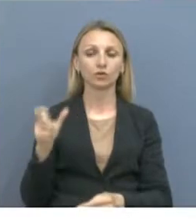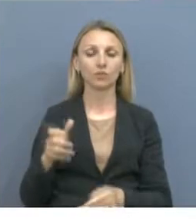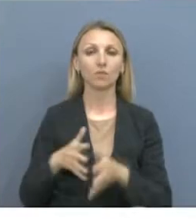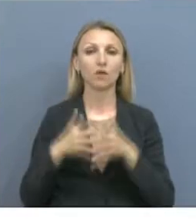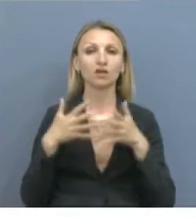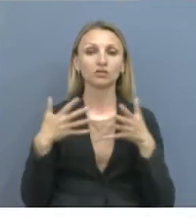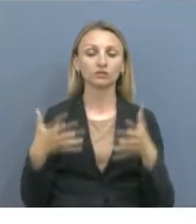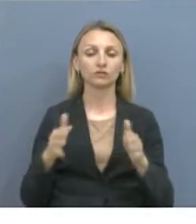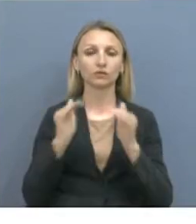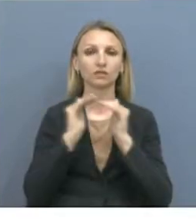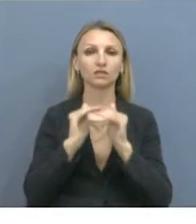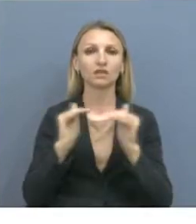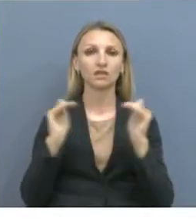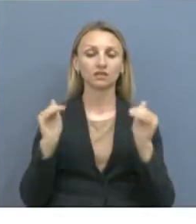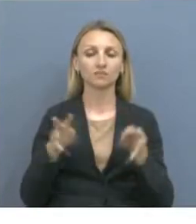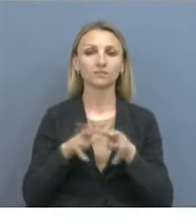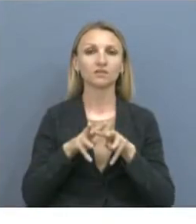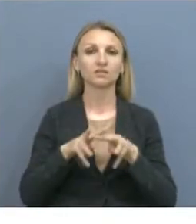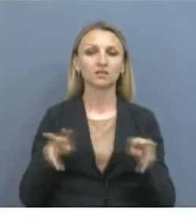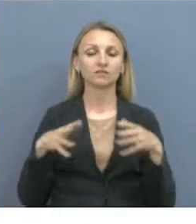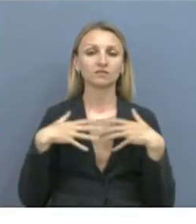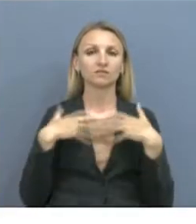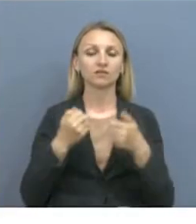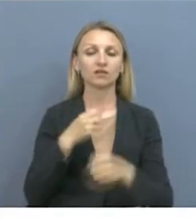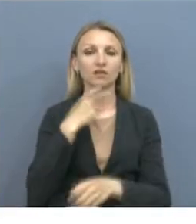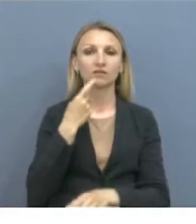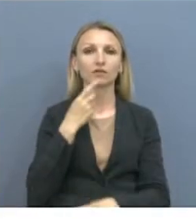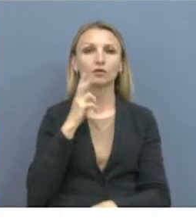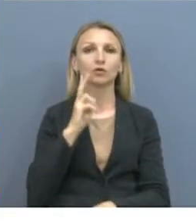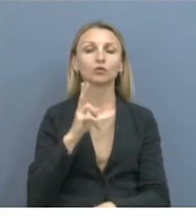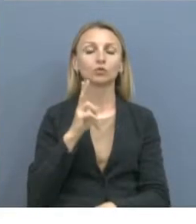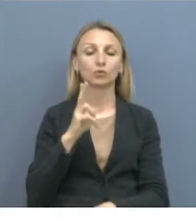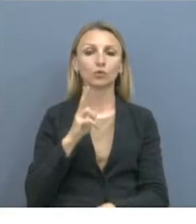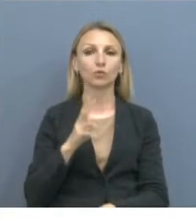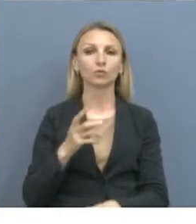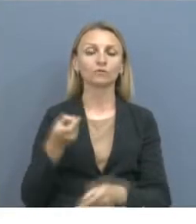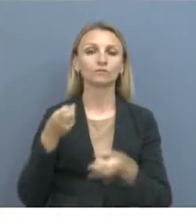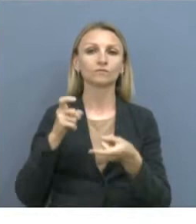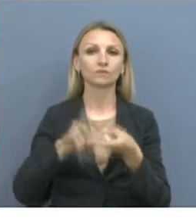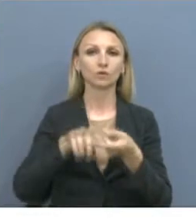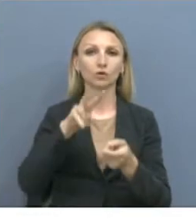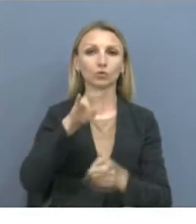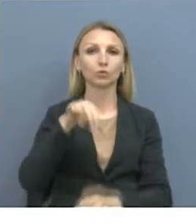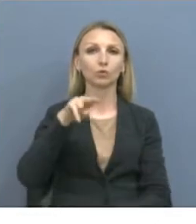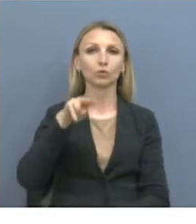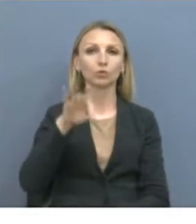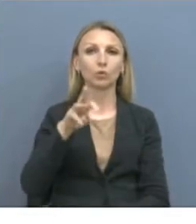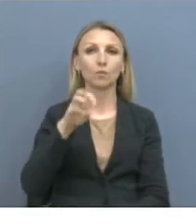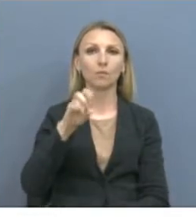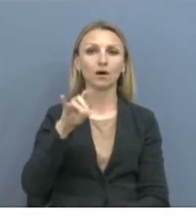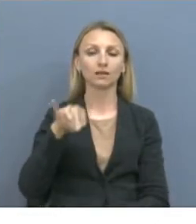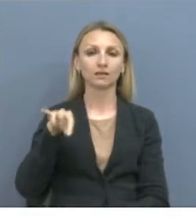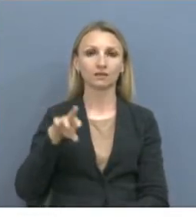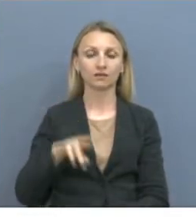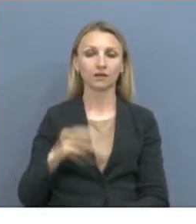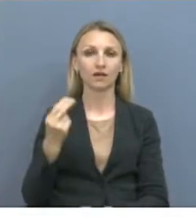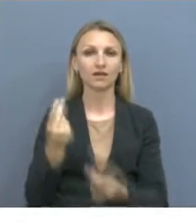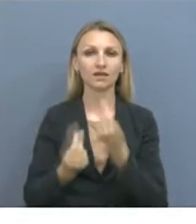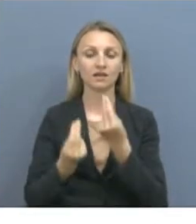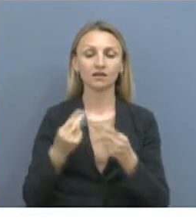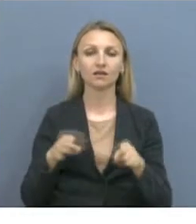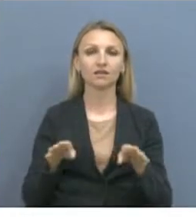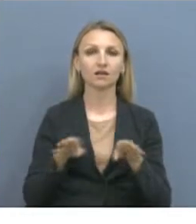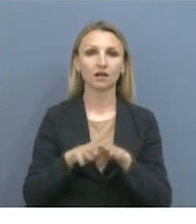подростки. Министерство здравоохранения диагностировало людей с зависимостью под названием лудомания. Страшно то, что азартные игры являются